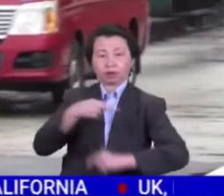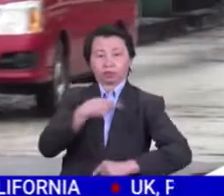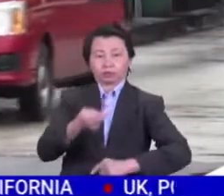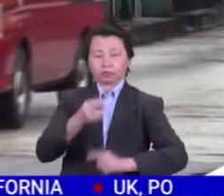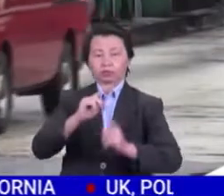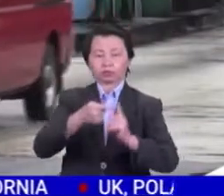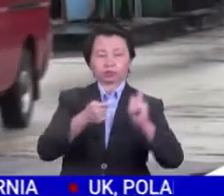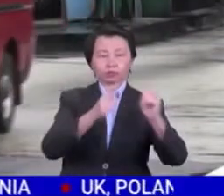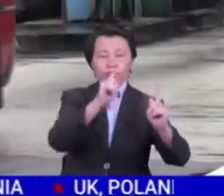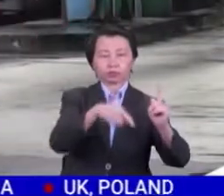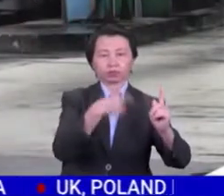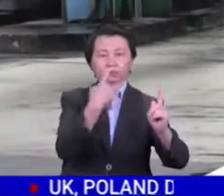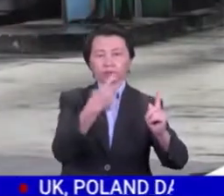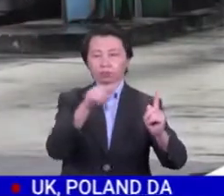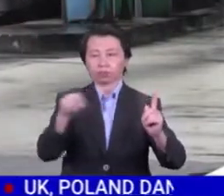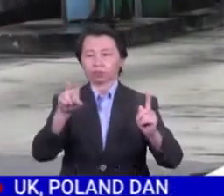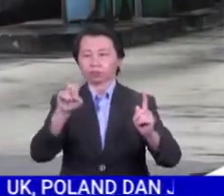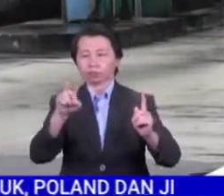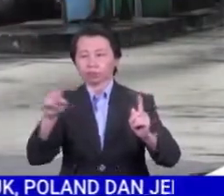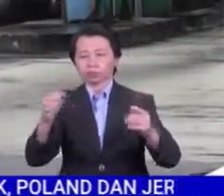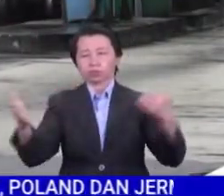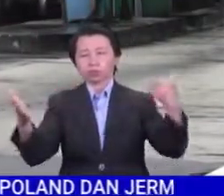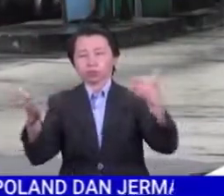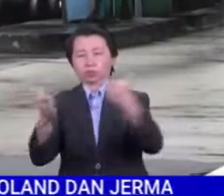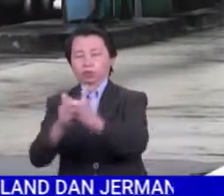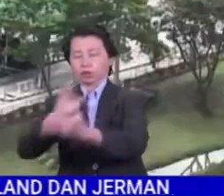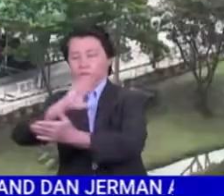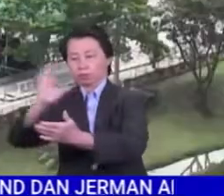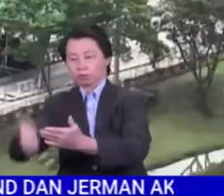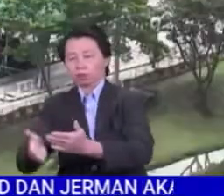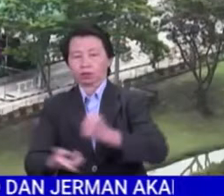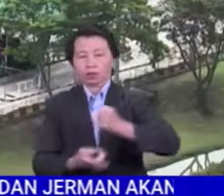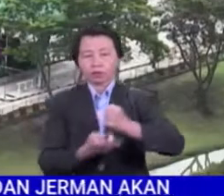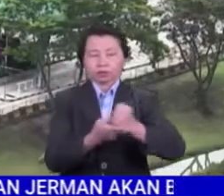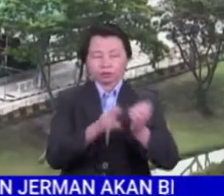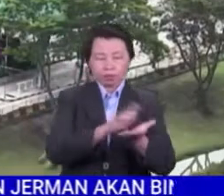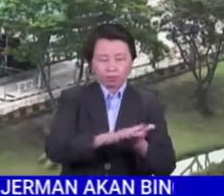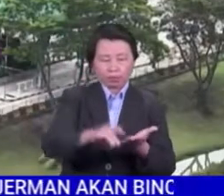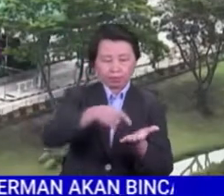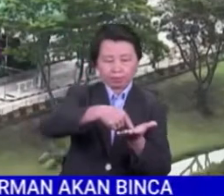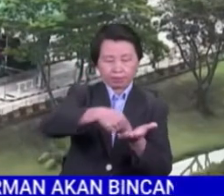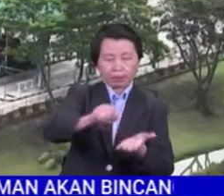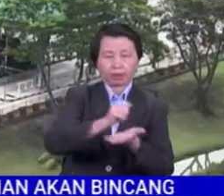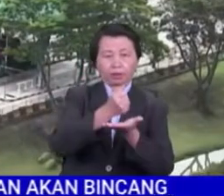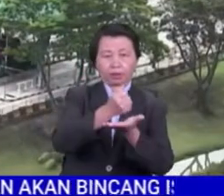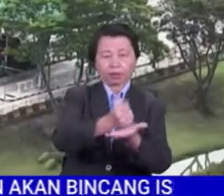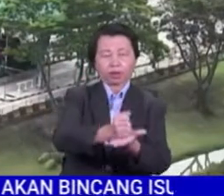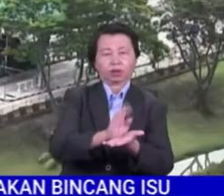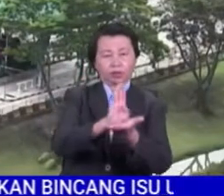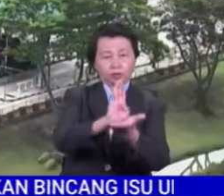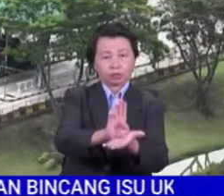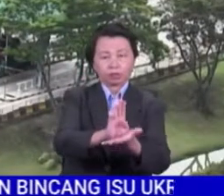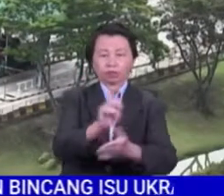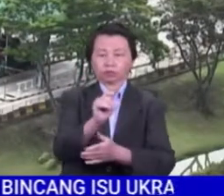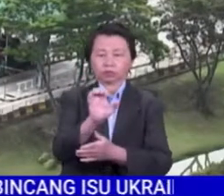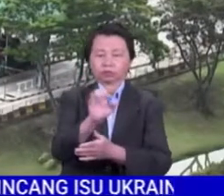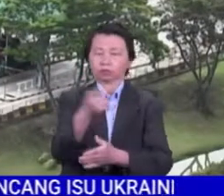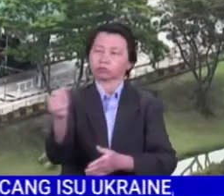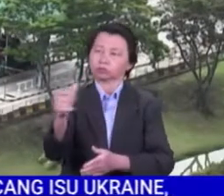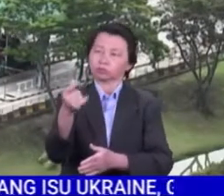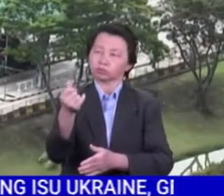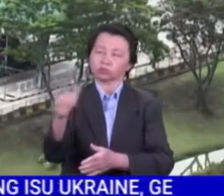2022 sehingga tamat tempoh konsesi dan penjimatan bersih pembayaran subsidi tol yang dianggarkan bernilai